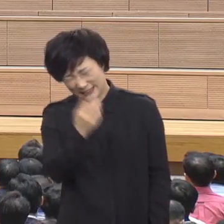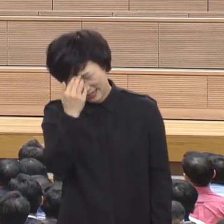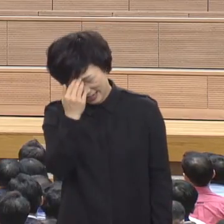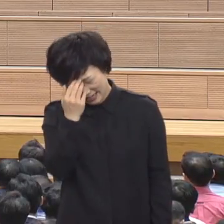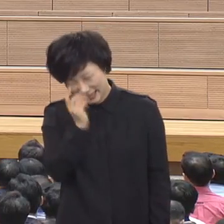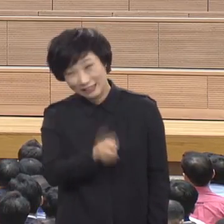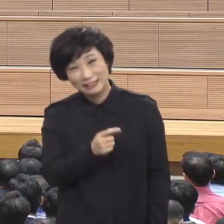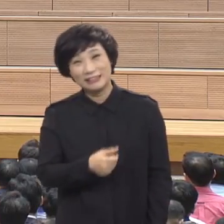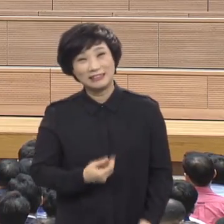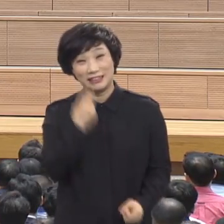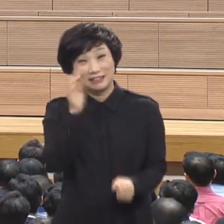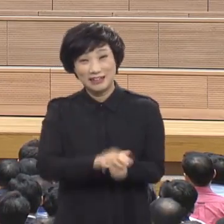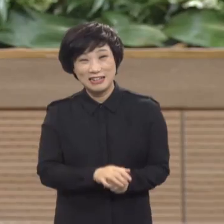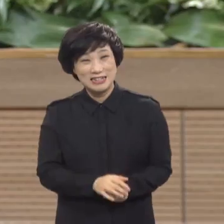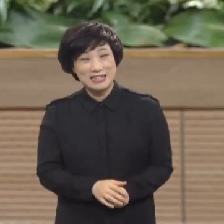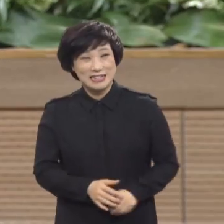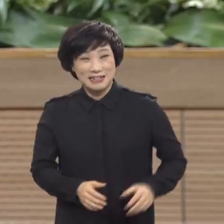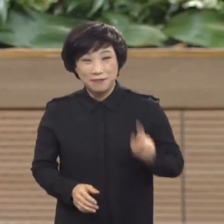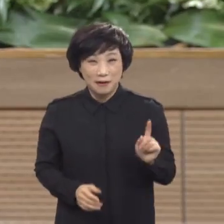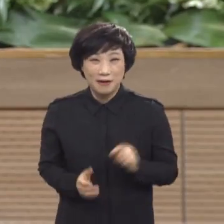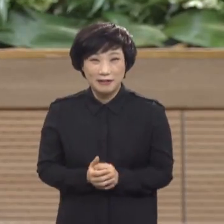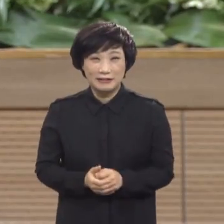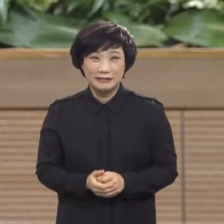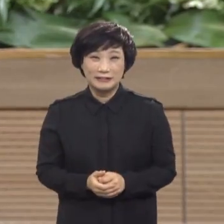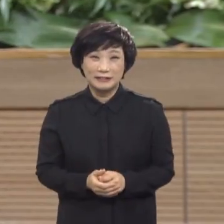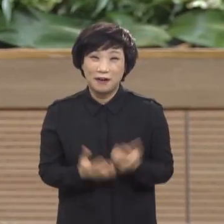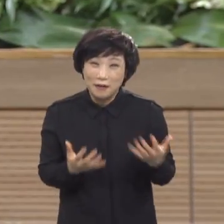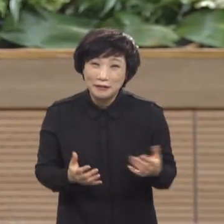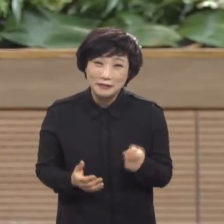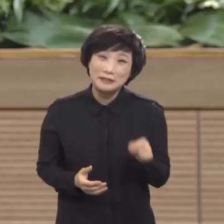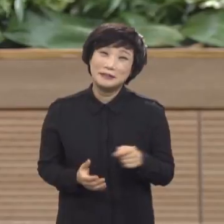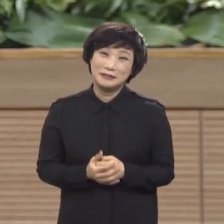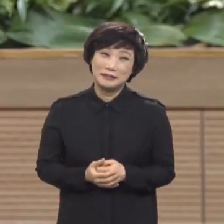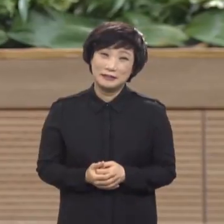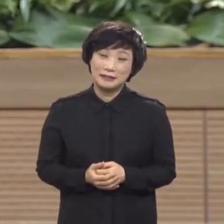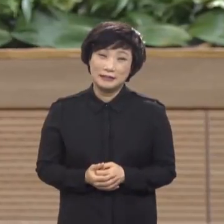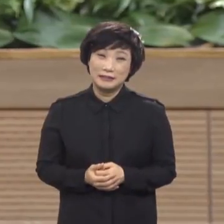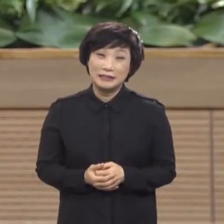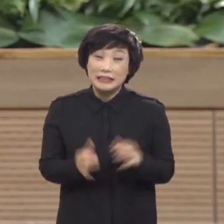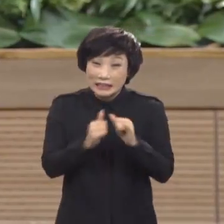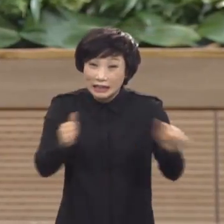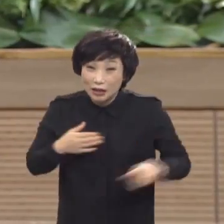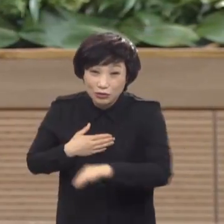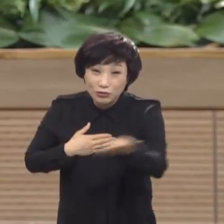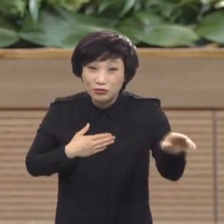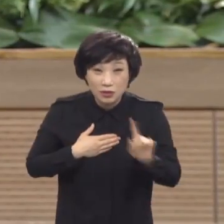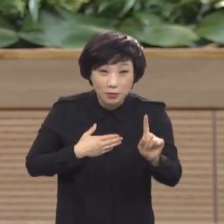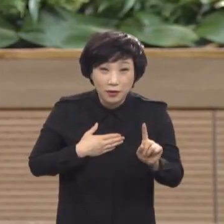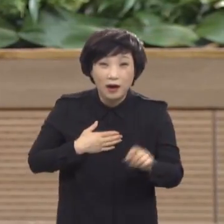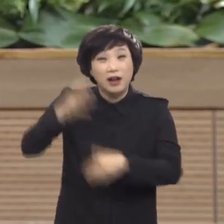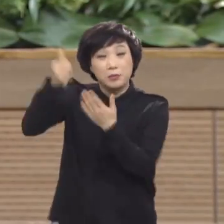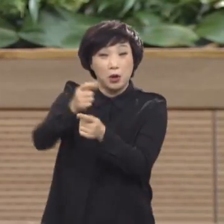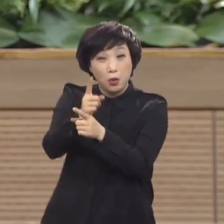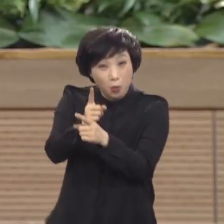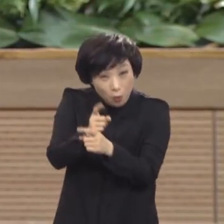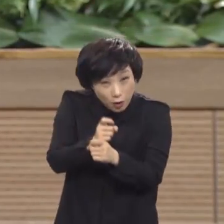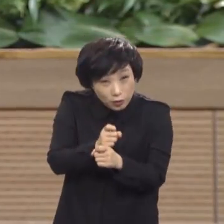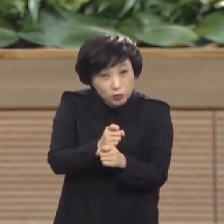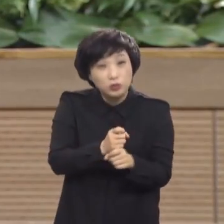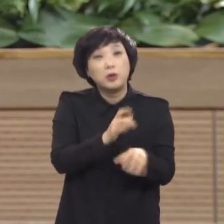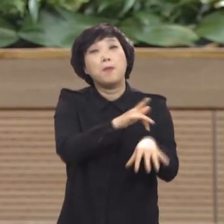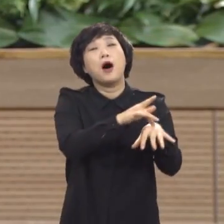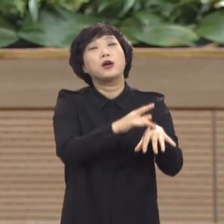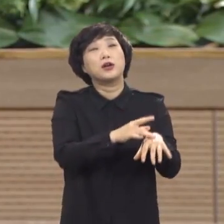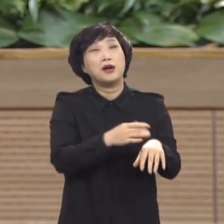이거 그냥 어떻게 그냥 독사만 식었지. 이렇게 인간은 하나님의 원수 말을